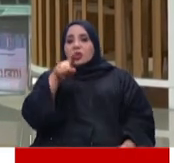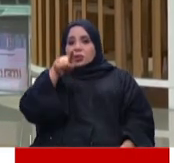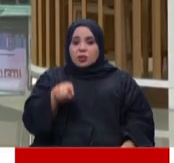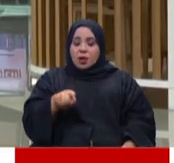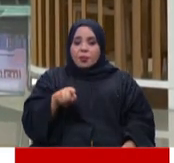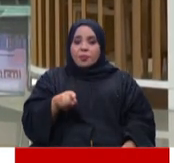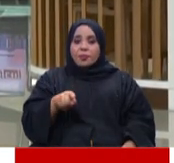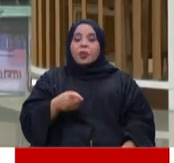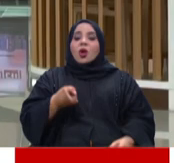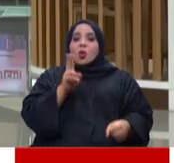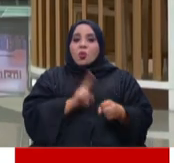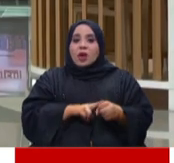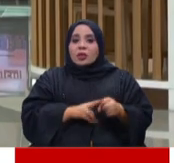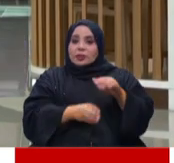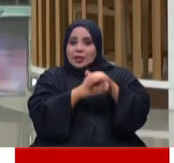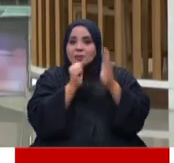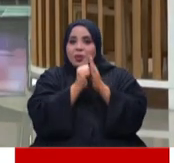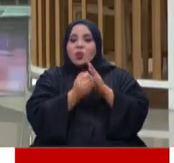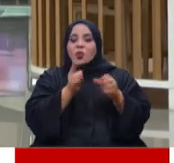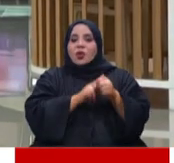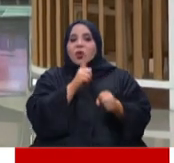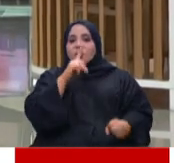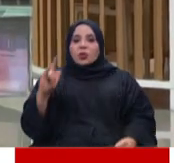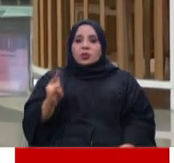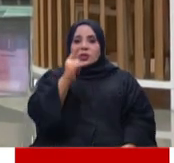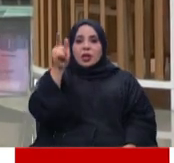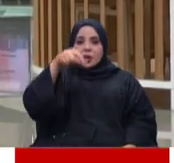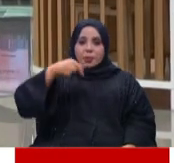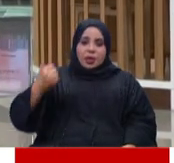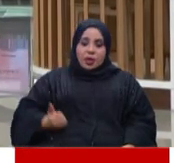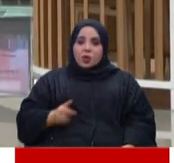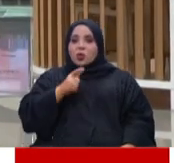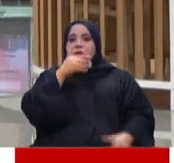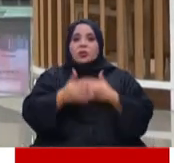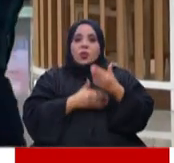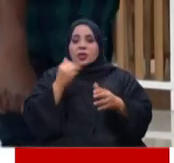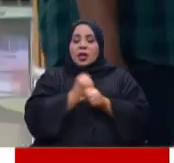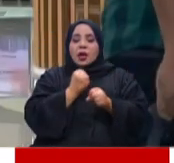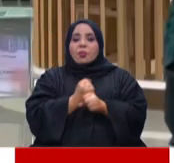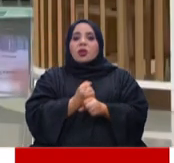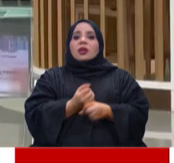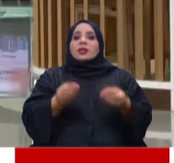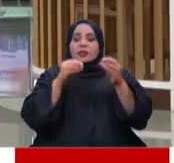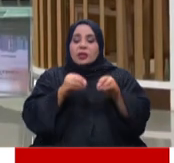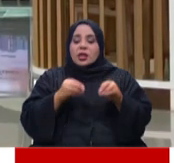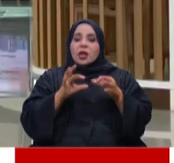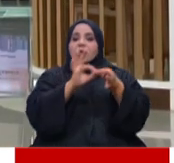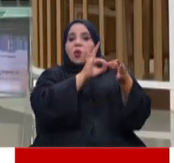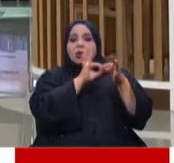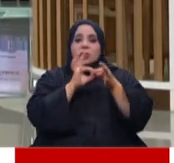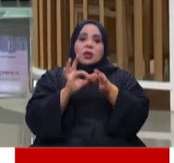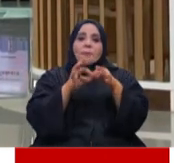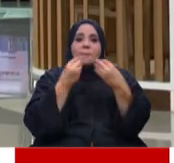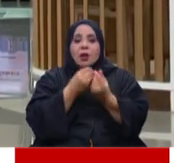الاحترازي لمدة 10 أيام. أكدت الناقلة الوطنية لمملكة البحرين أنها تواصل العمل على كثب مع الجهات المعنية